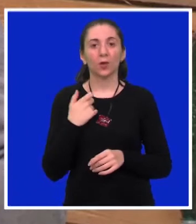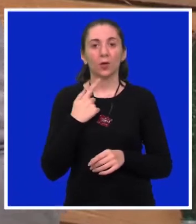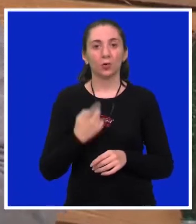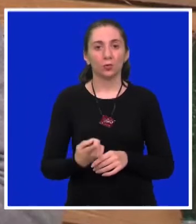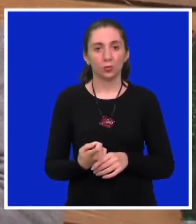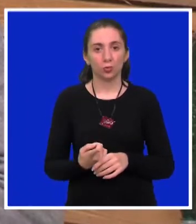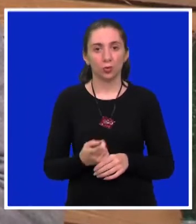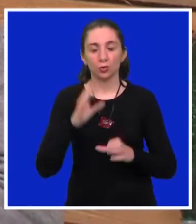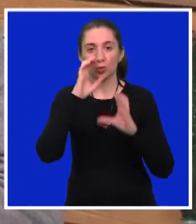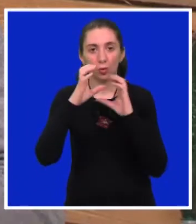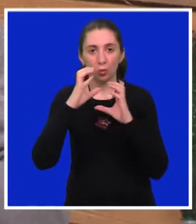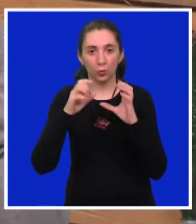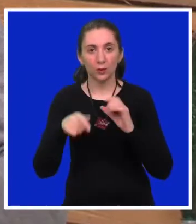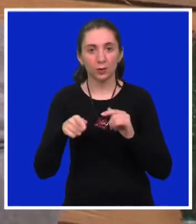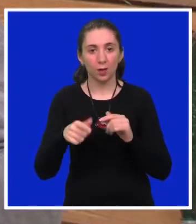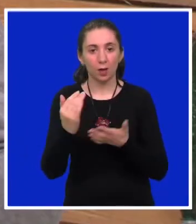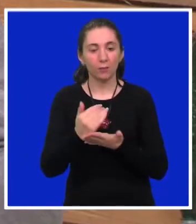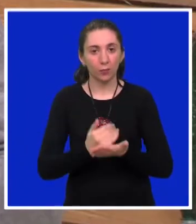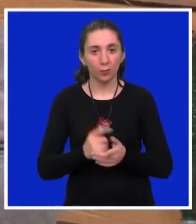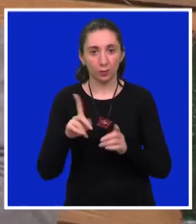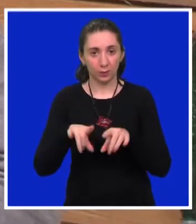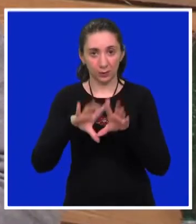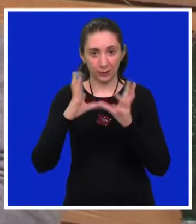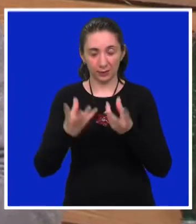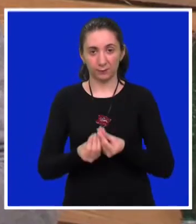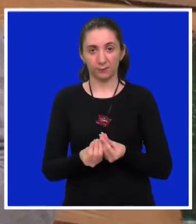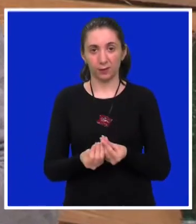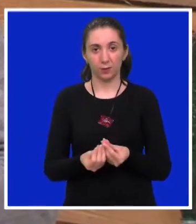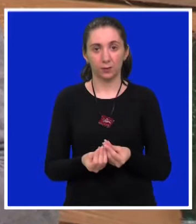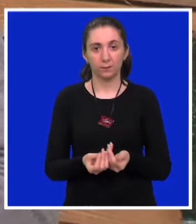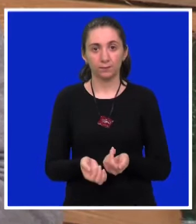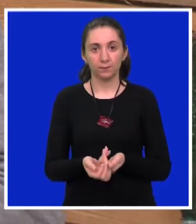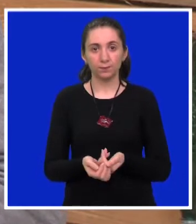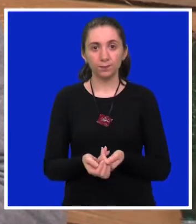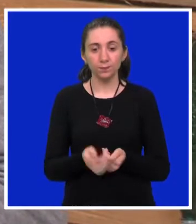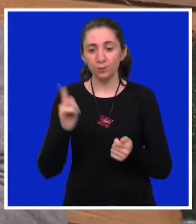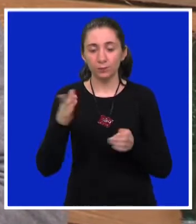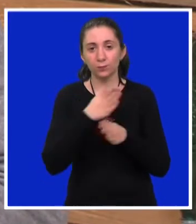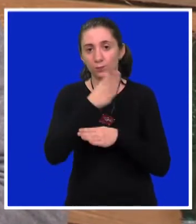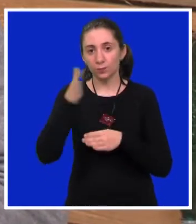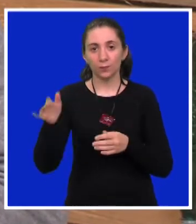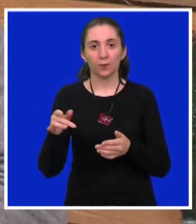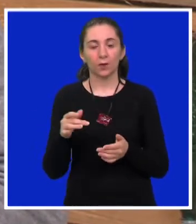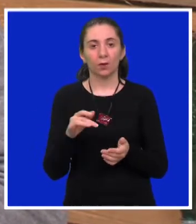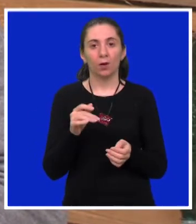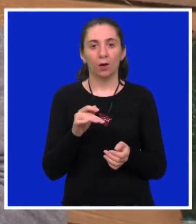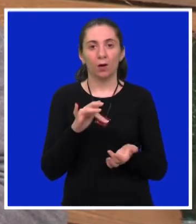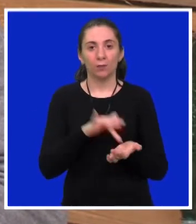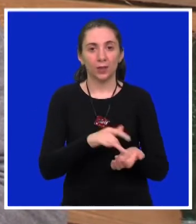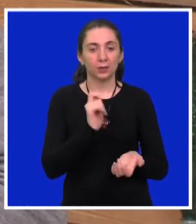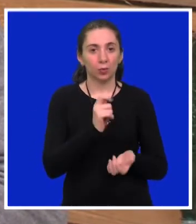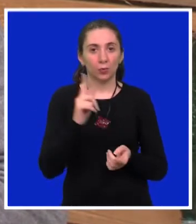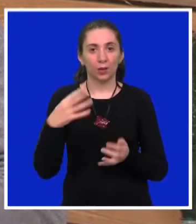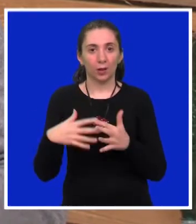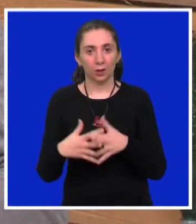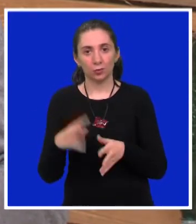ja ću reći, komuniciran taj i program i sve. Na ovim obilascima po mjesnim odborima i gradskim